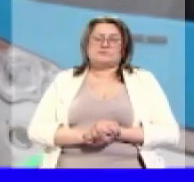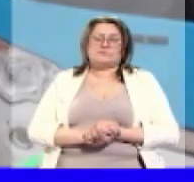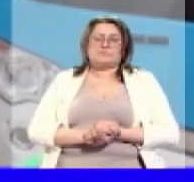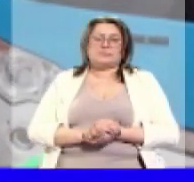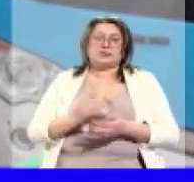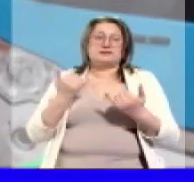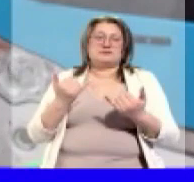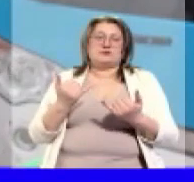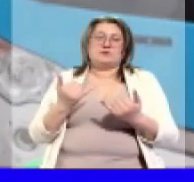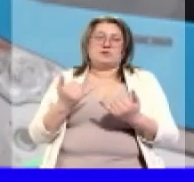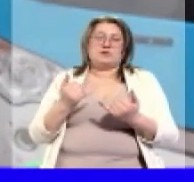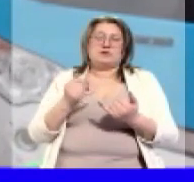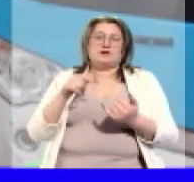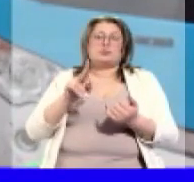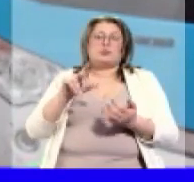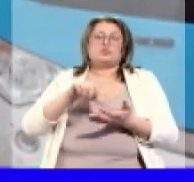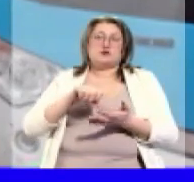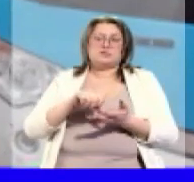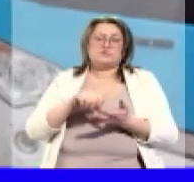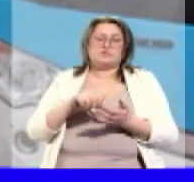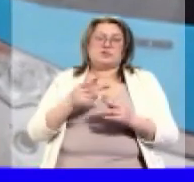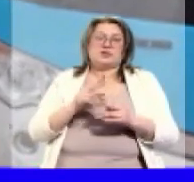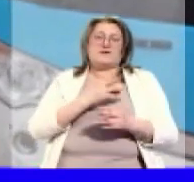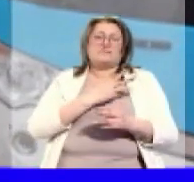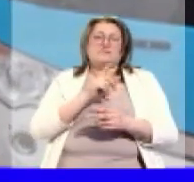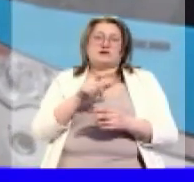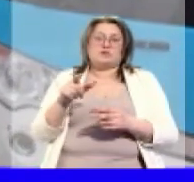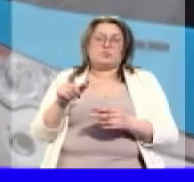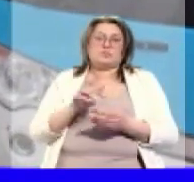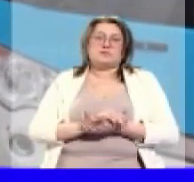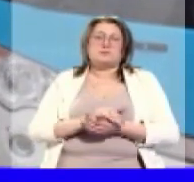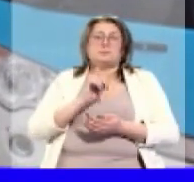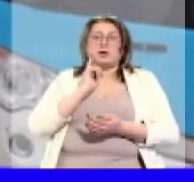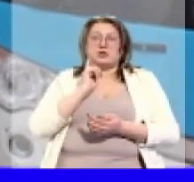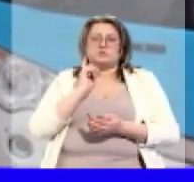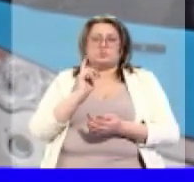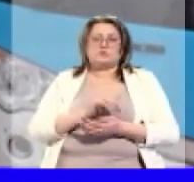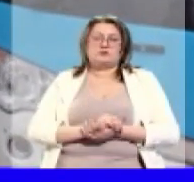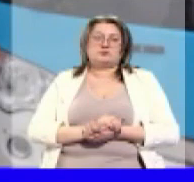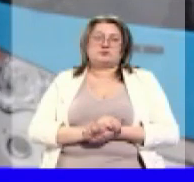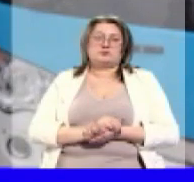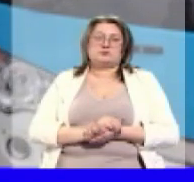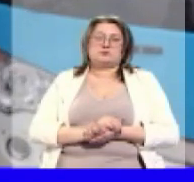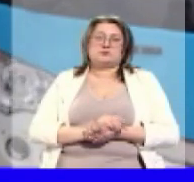жастар рухы, жастар қанаты мен бірге волонтерларды тартып, осындай